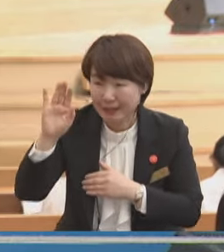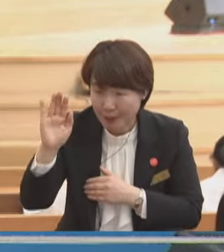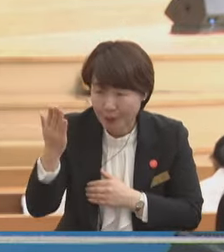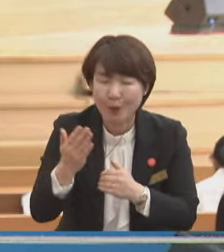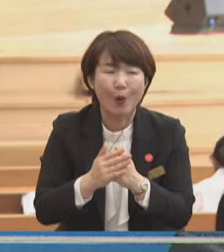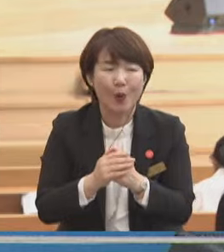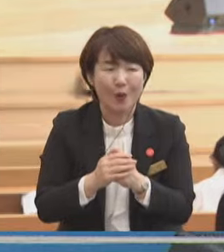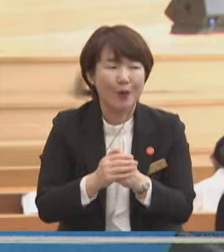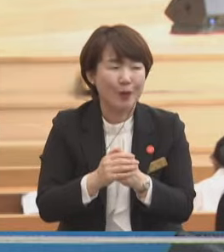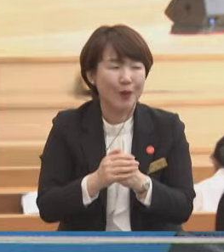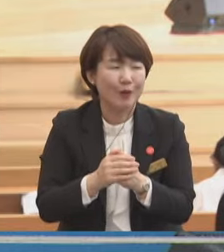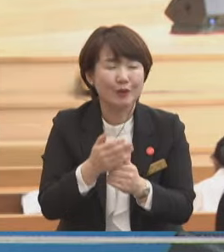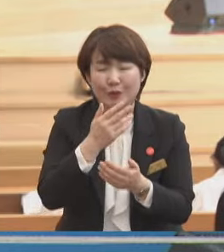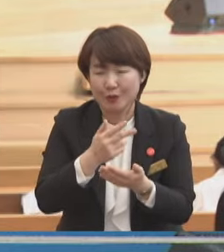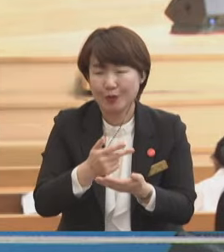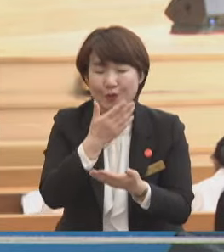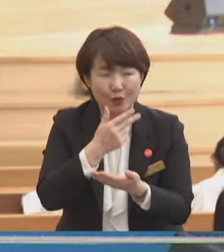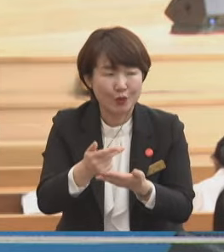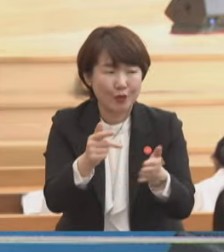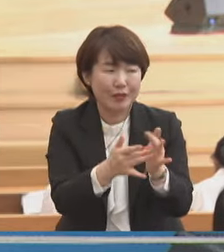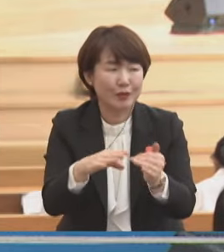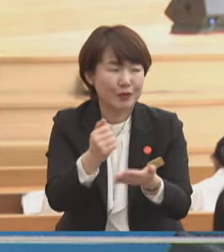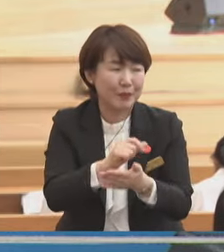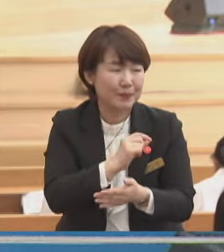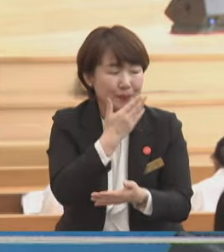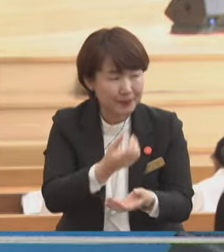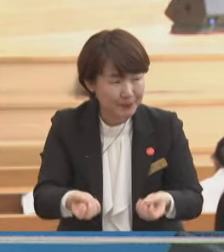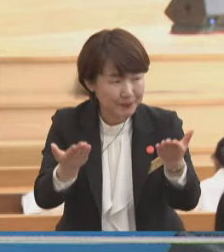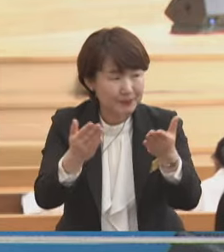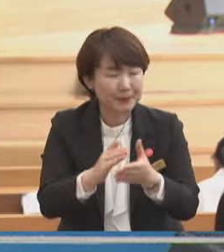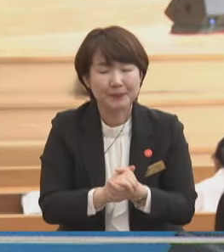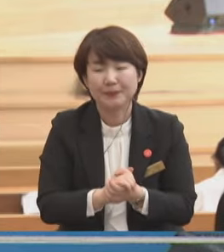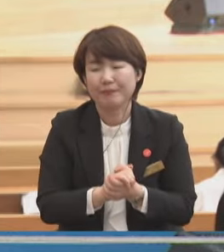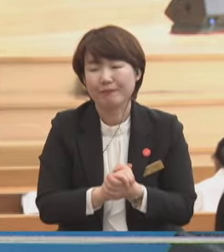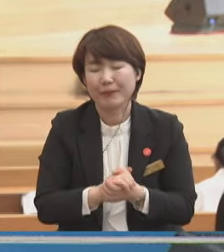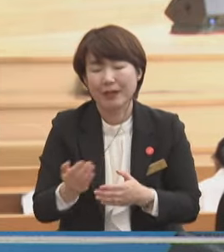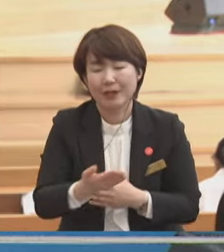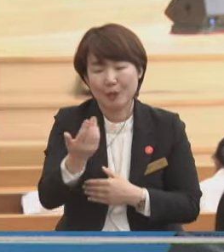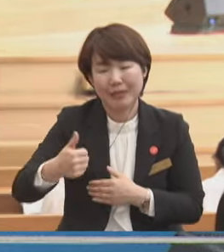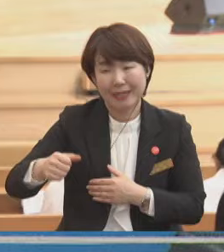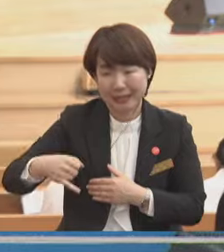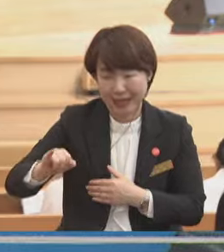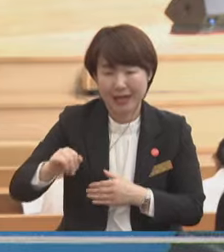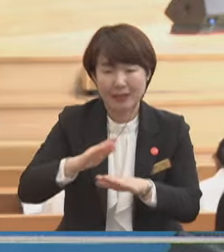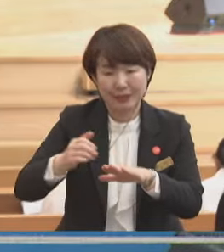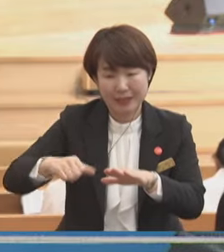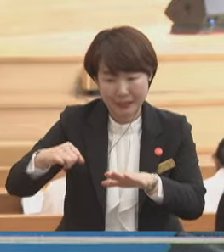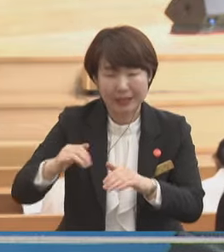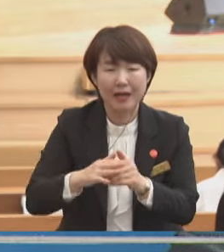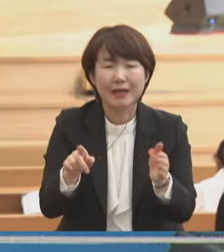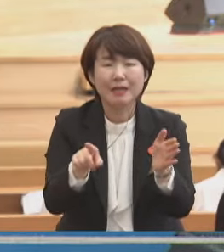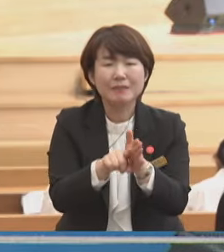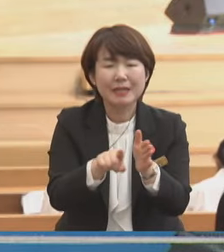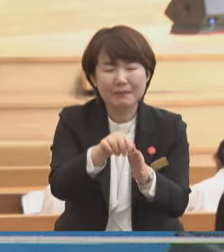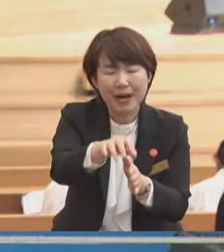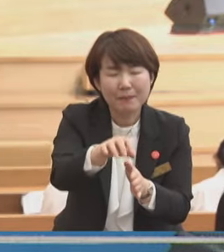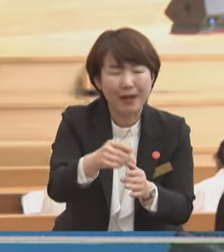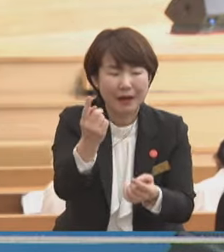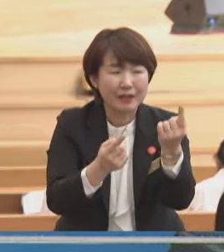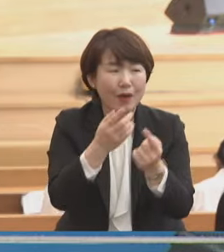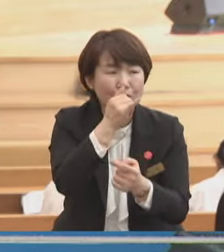이름으로 축복합니다 아멘 말씀의 결론을 맺게 우리 자녀들이 믿음 앞으로 나올 수 있도록